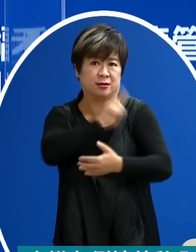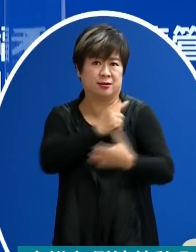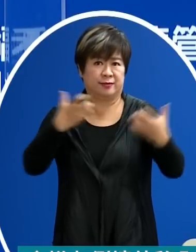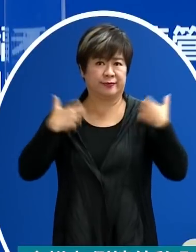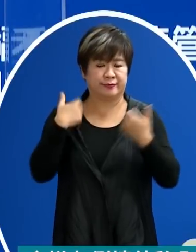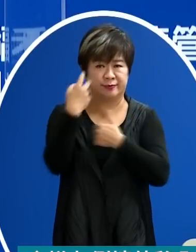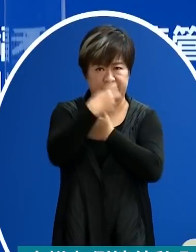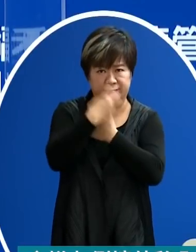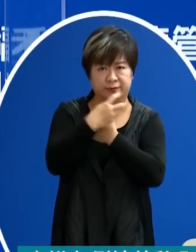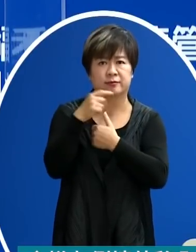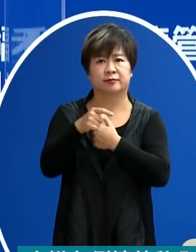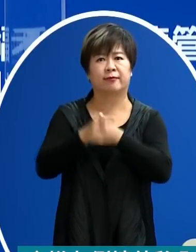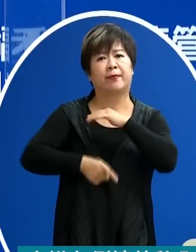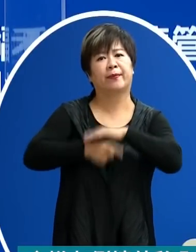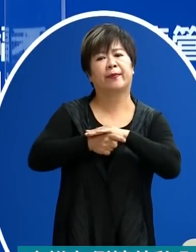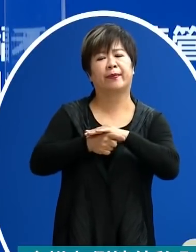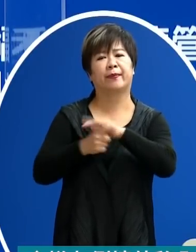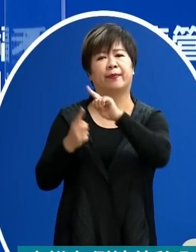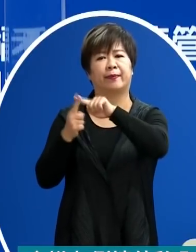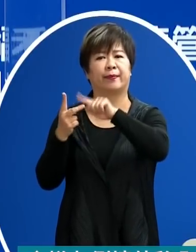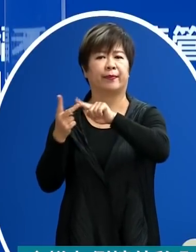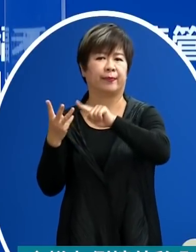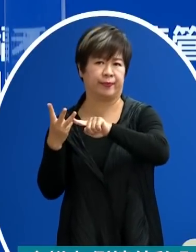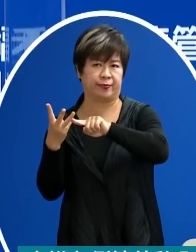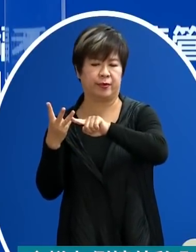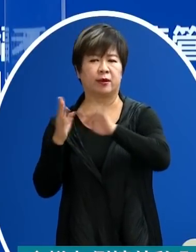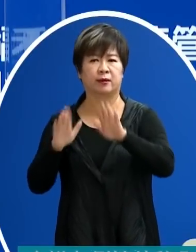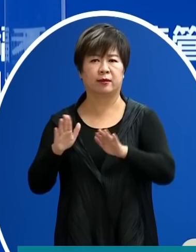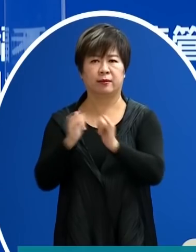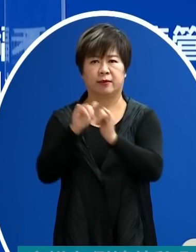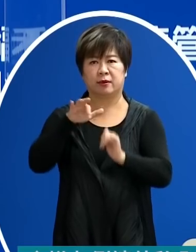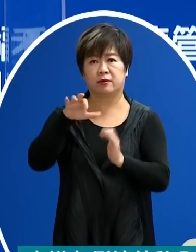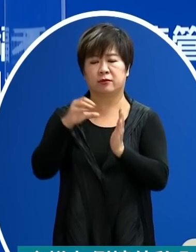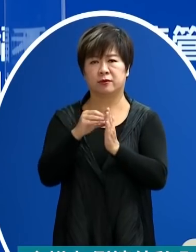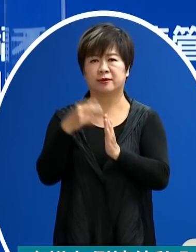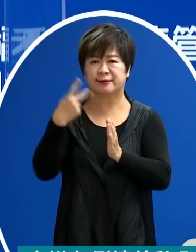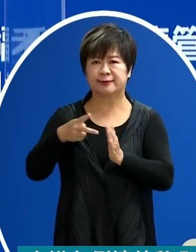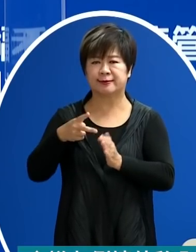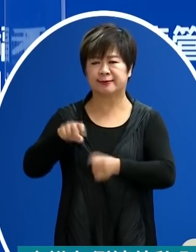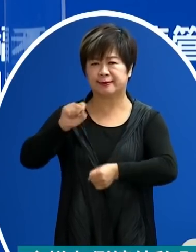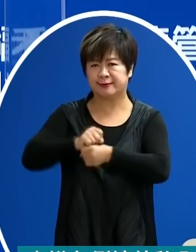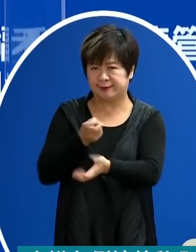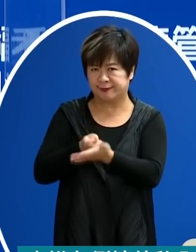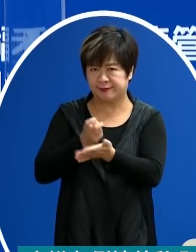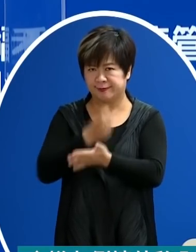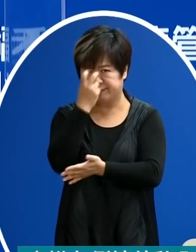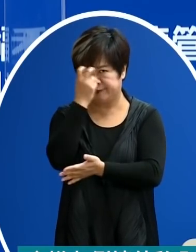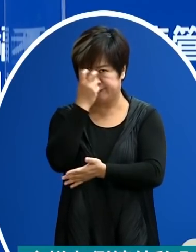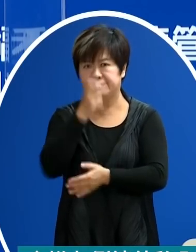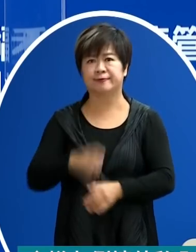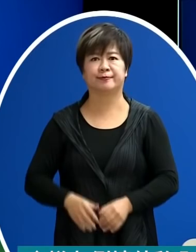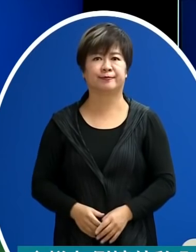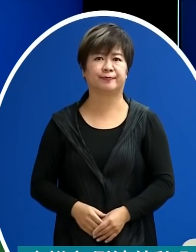理啊的违反规定。好，那我们还是请民航局加强哈督导各航空公司。